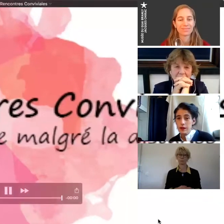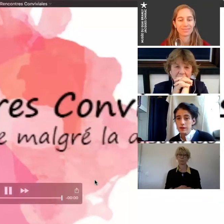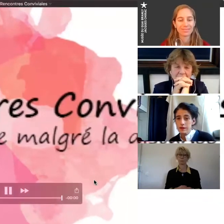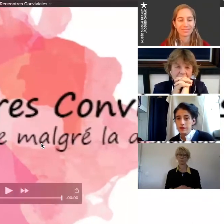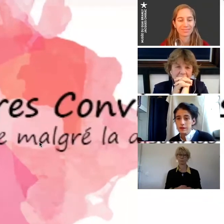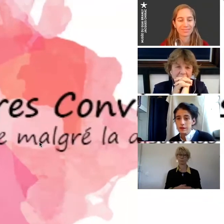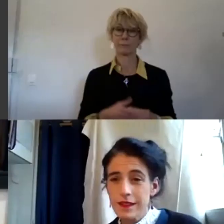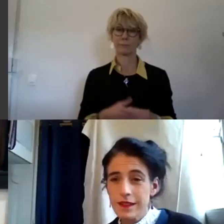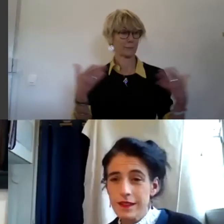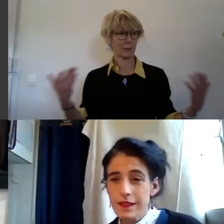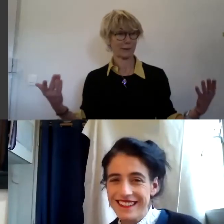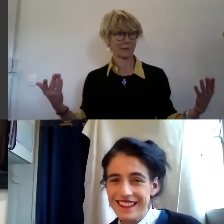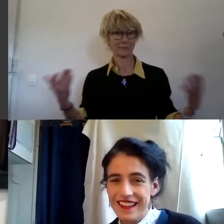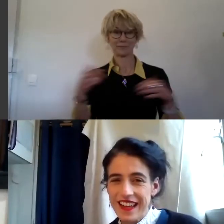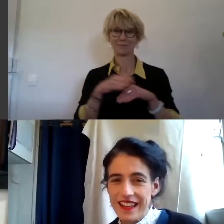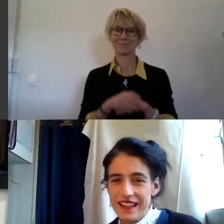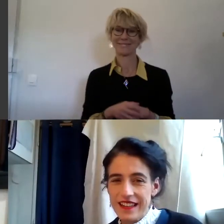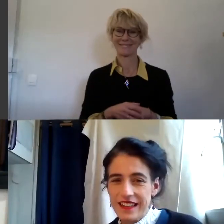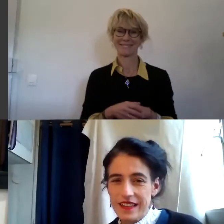Voilà.